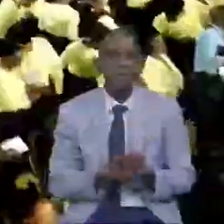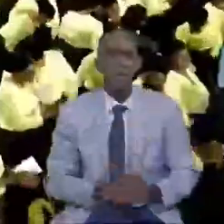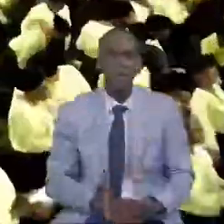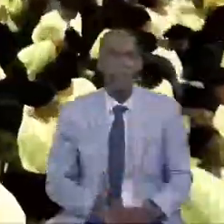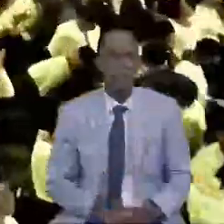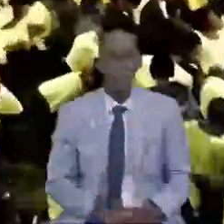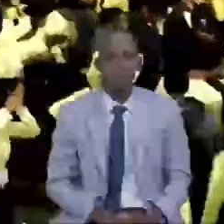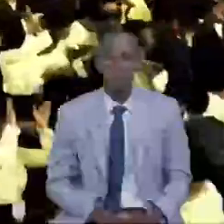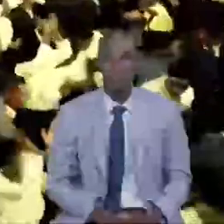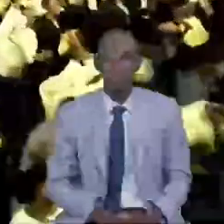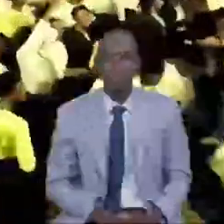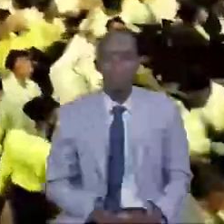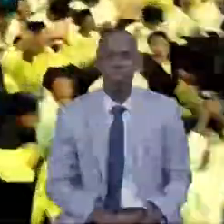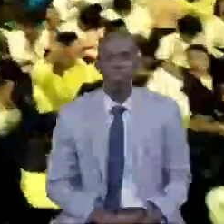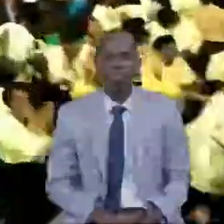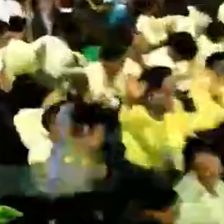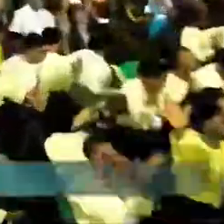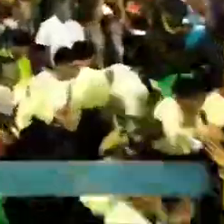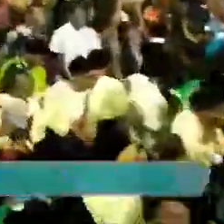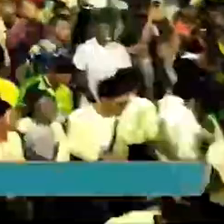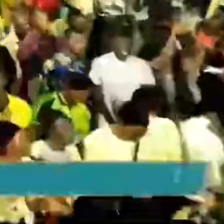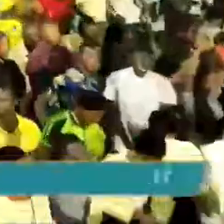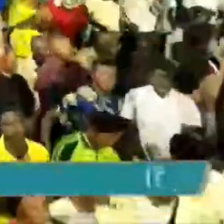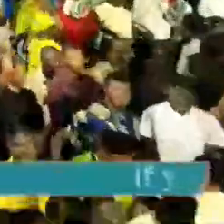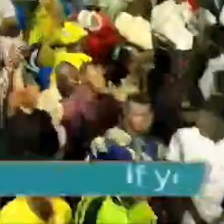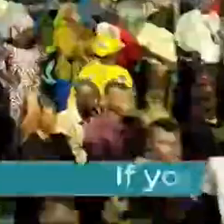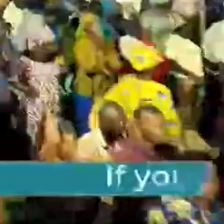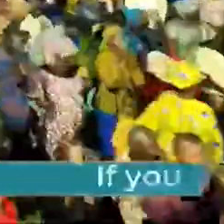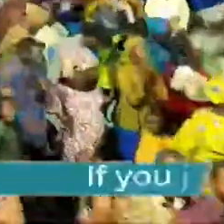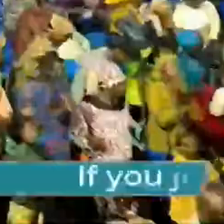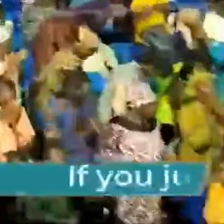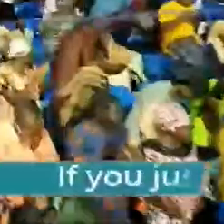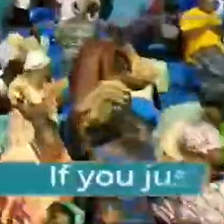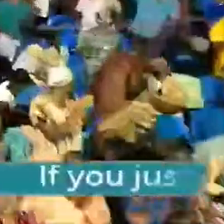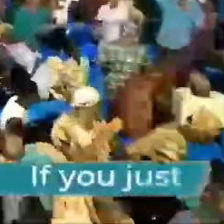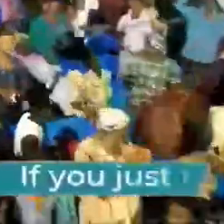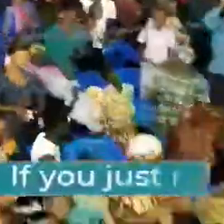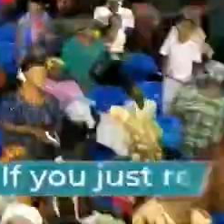C'est fait.